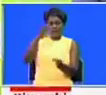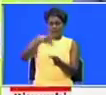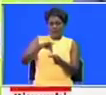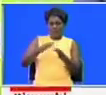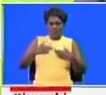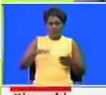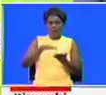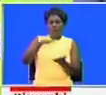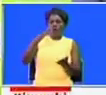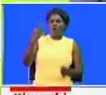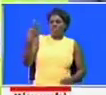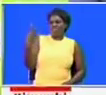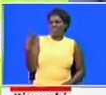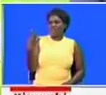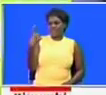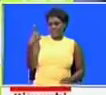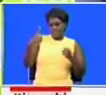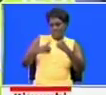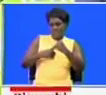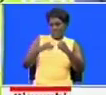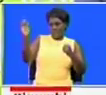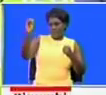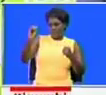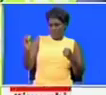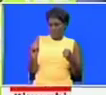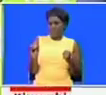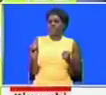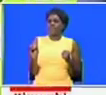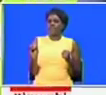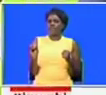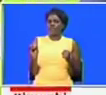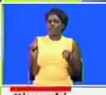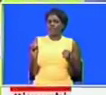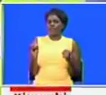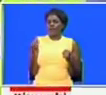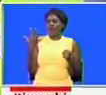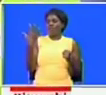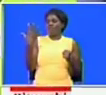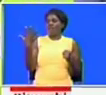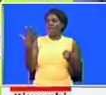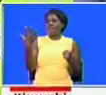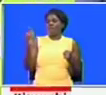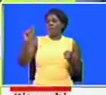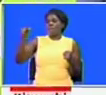by 36%. That is with a figure of